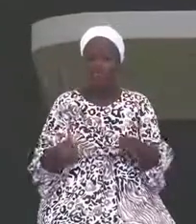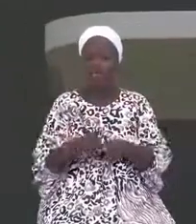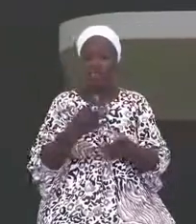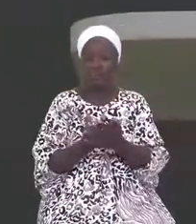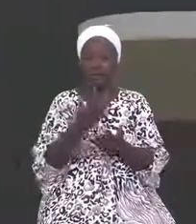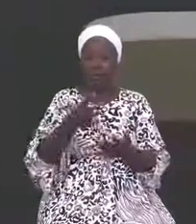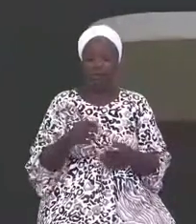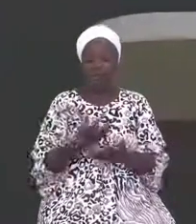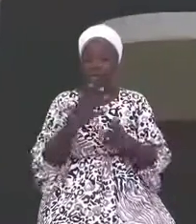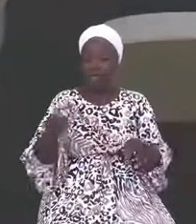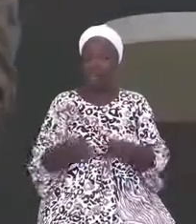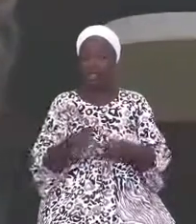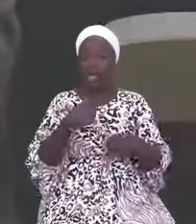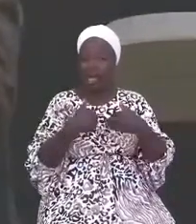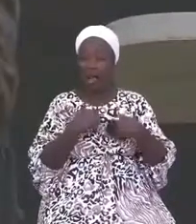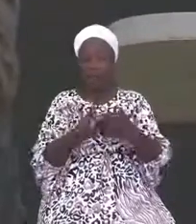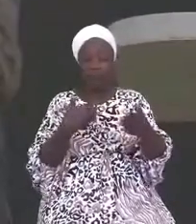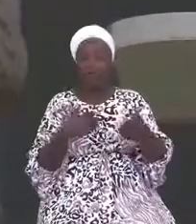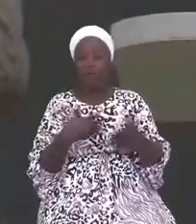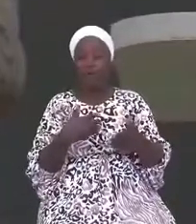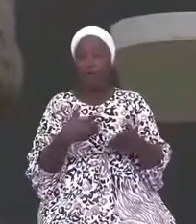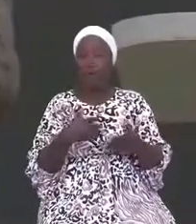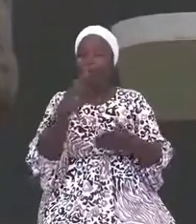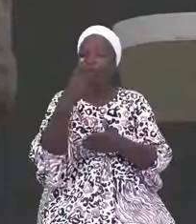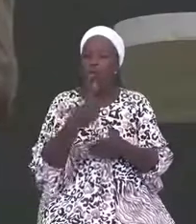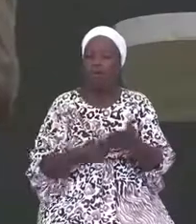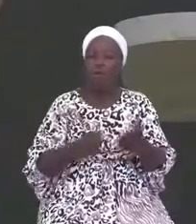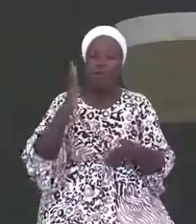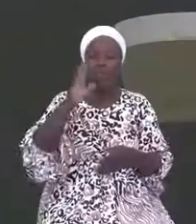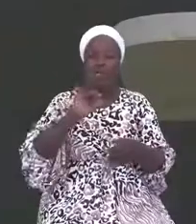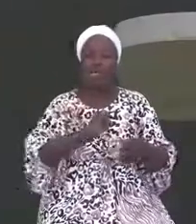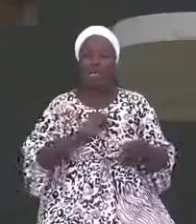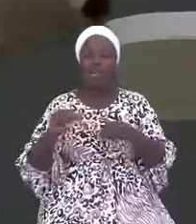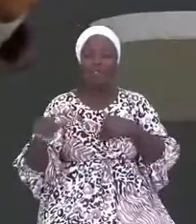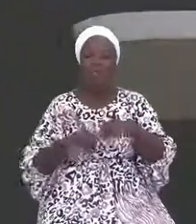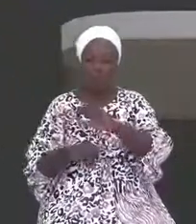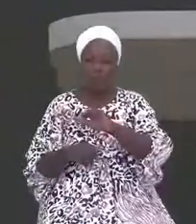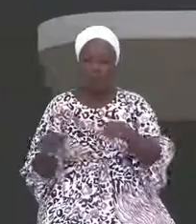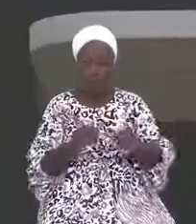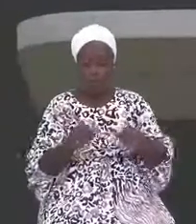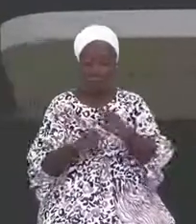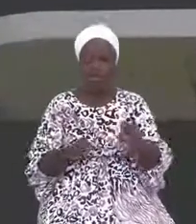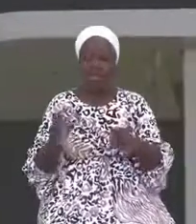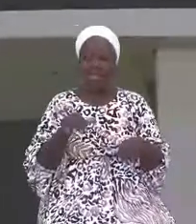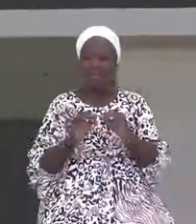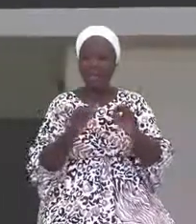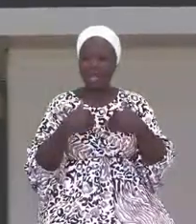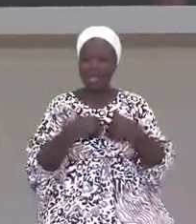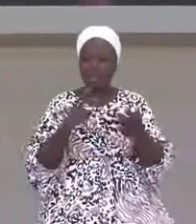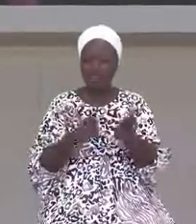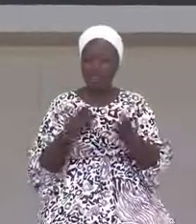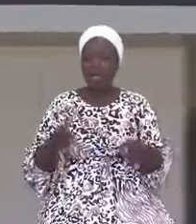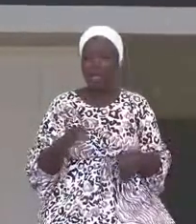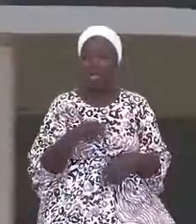que des biens que j'avais avant, oh, qu'est-ce que je ferai si j'ai le double de tout ce